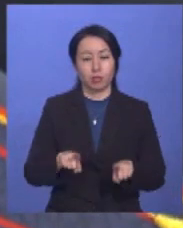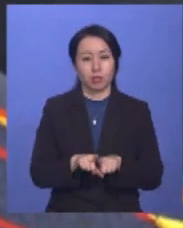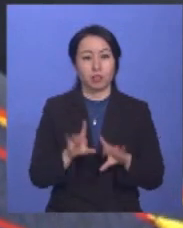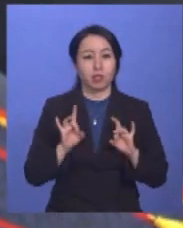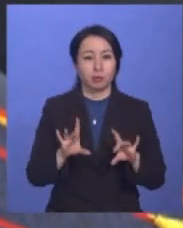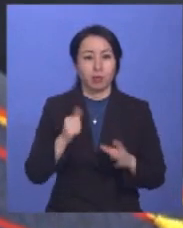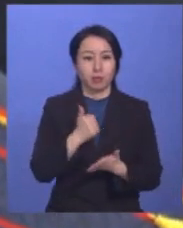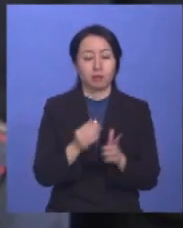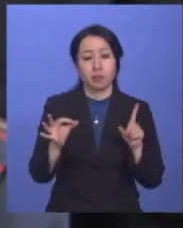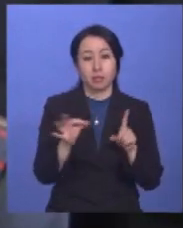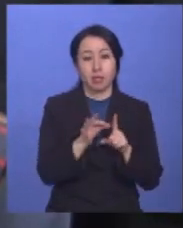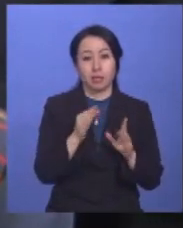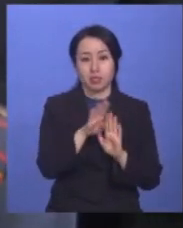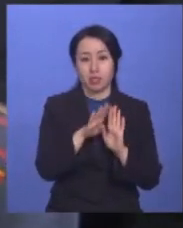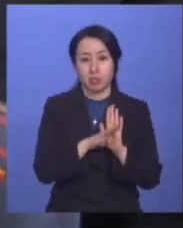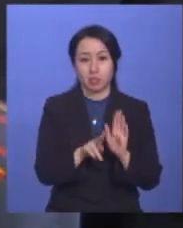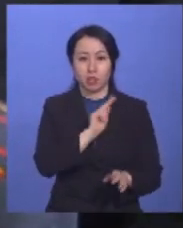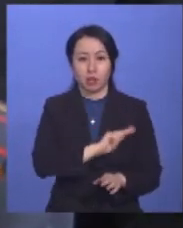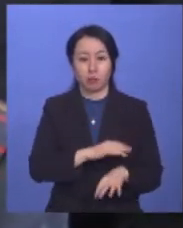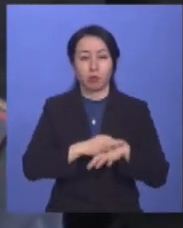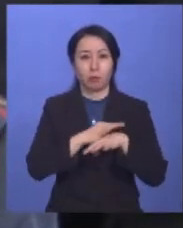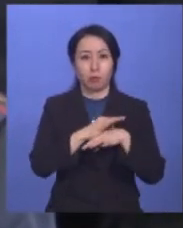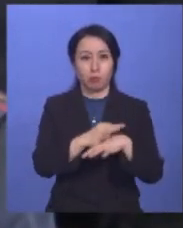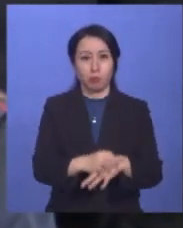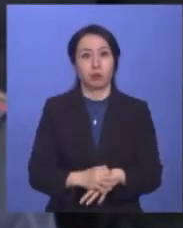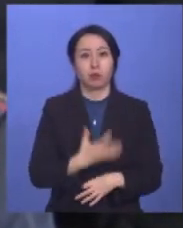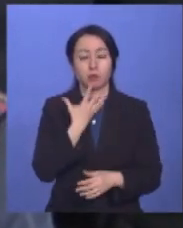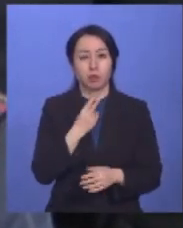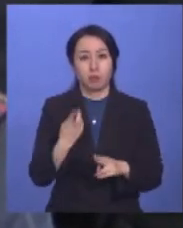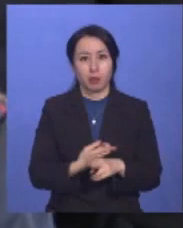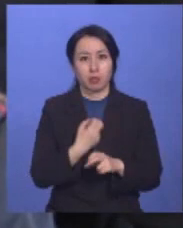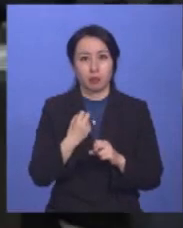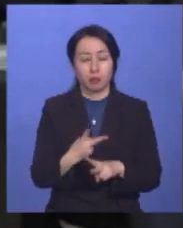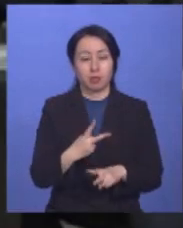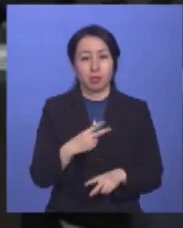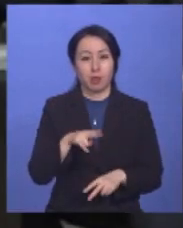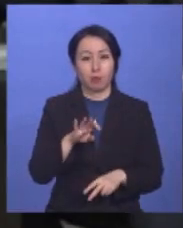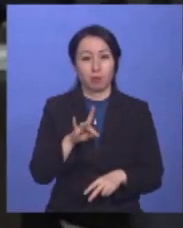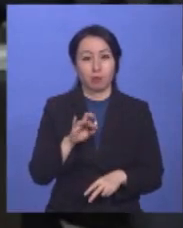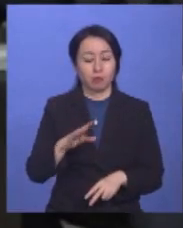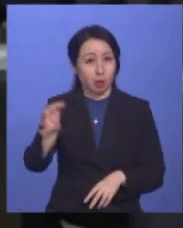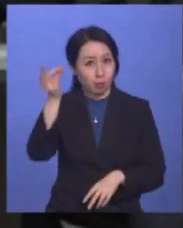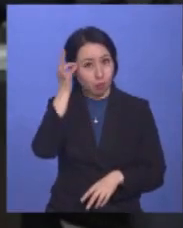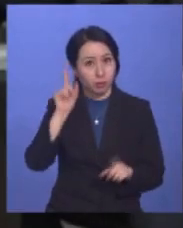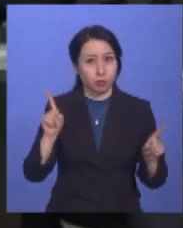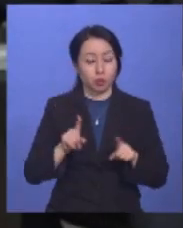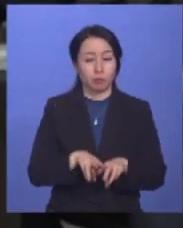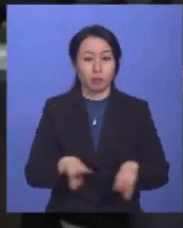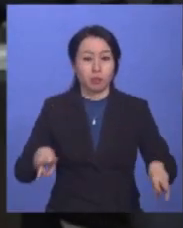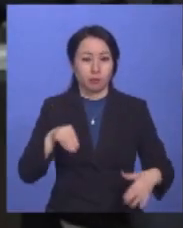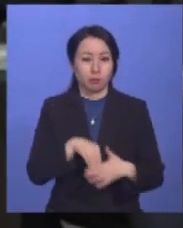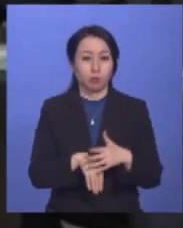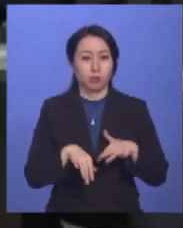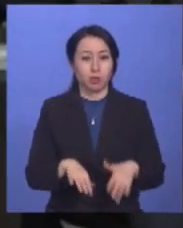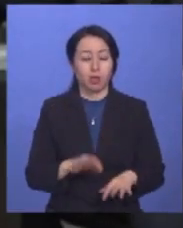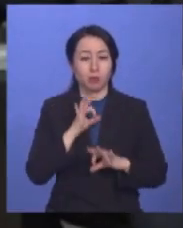доводились основные цели и задачи комплекса работы, проводимой подразделениями собственной безопасности. Айдын Кабдулдинов напомнил, что министром внутренних дел